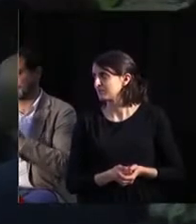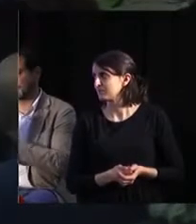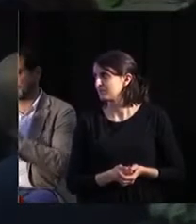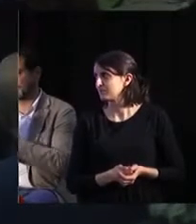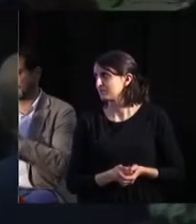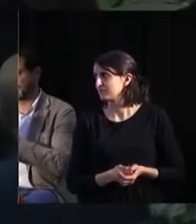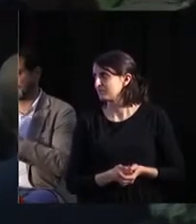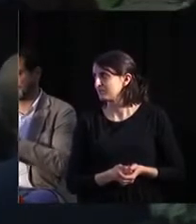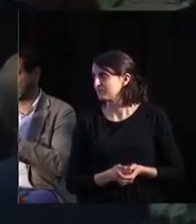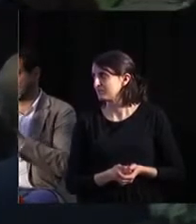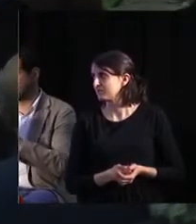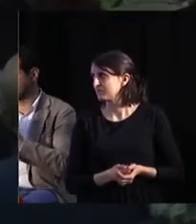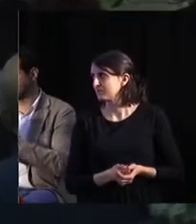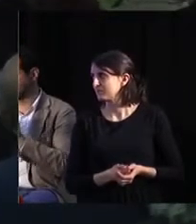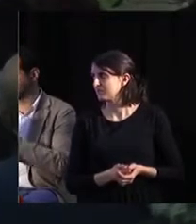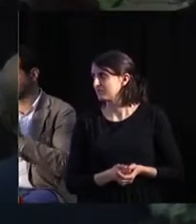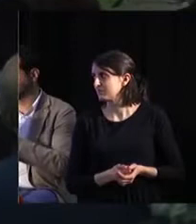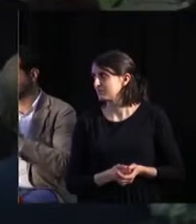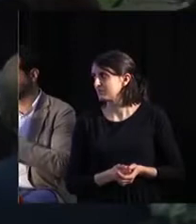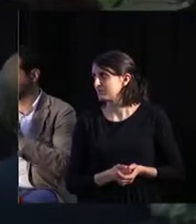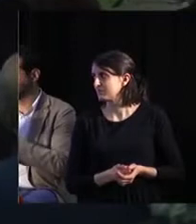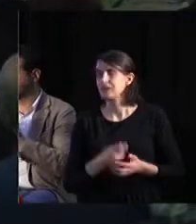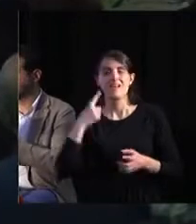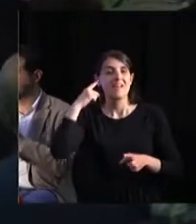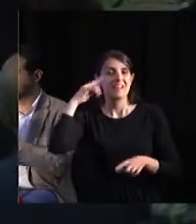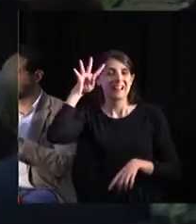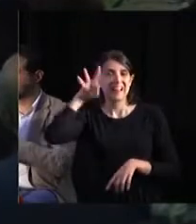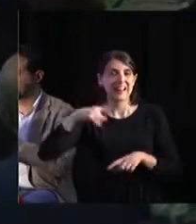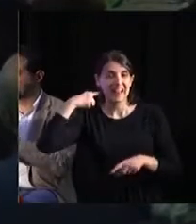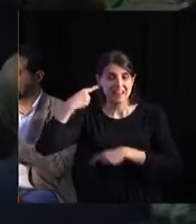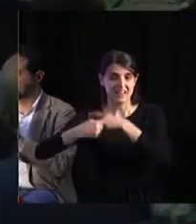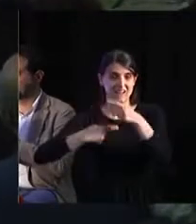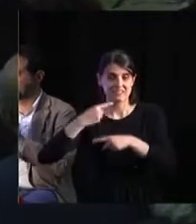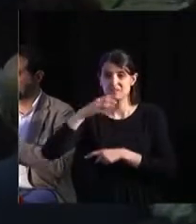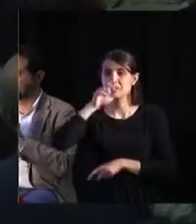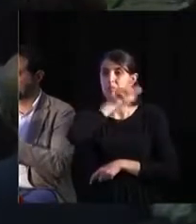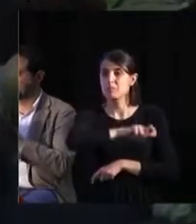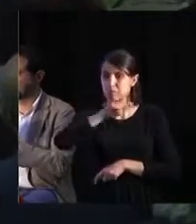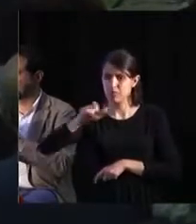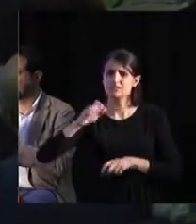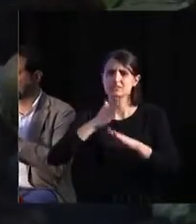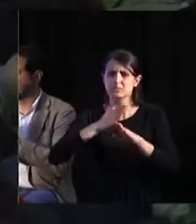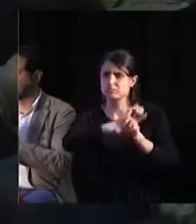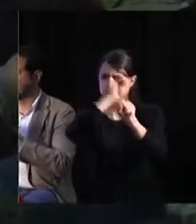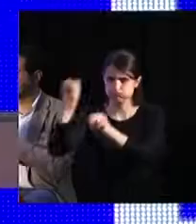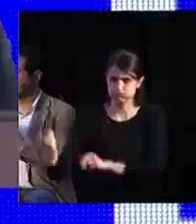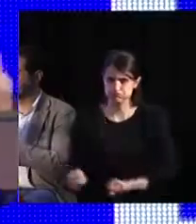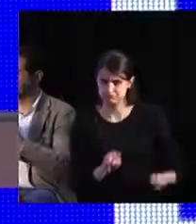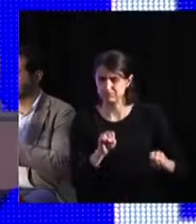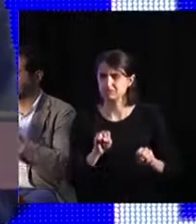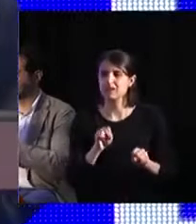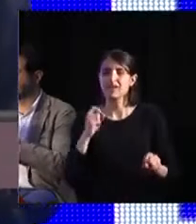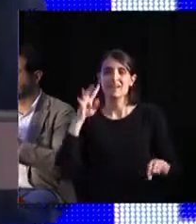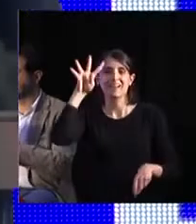que ha defensat sempre la tradició del catalanisme popular, el municipalisme progressista de Pi i Margall, de